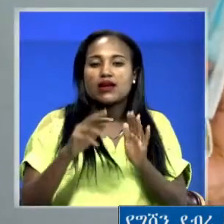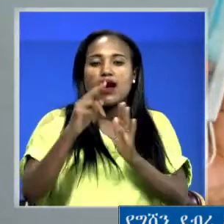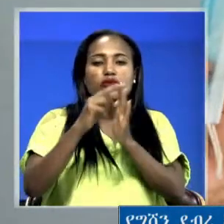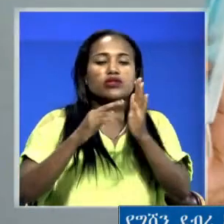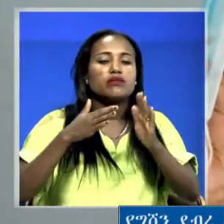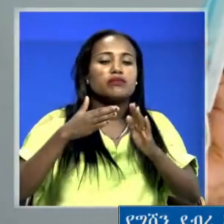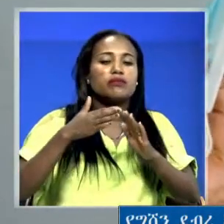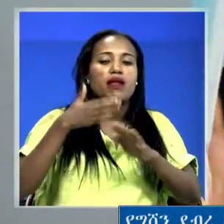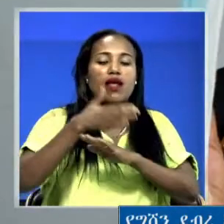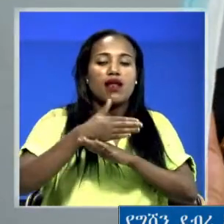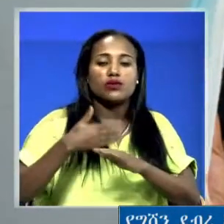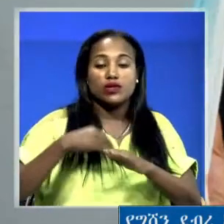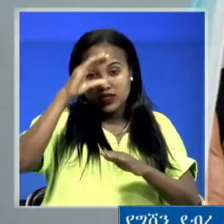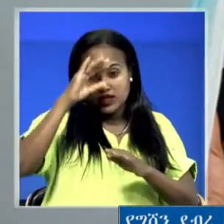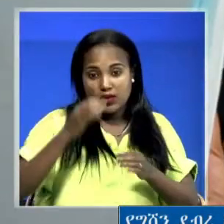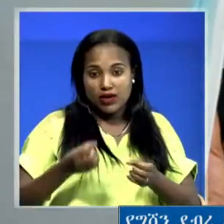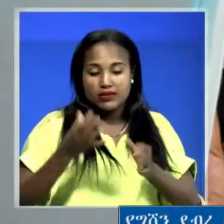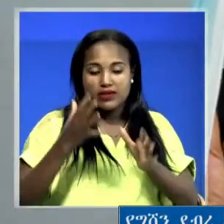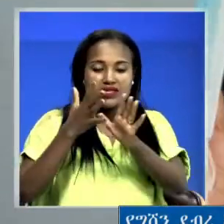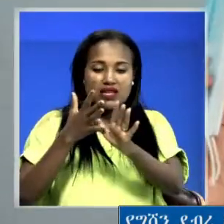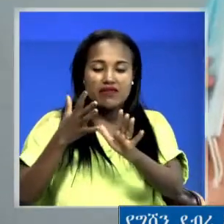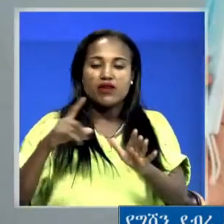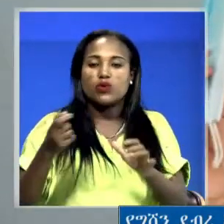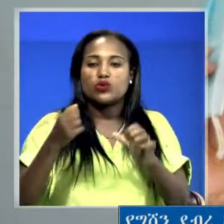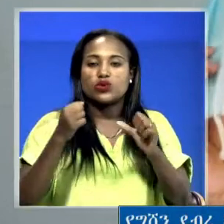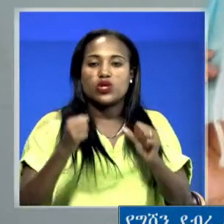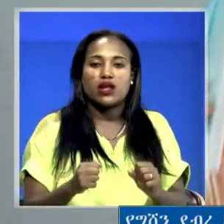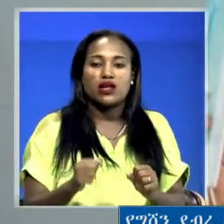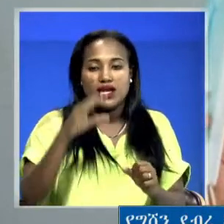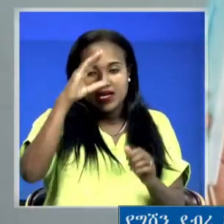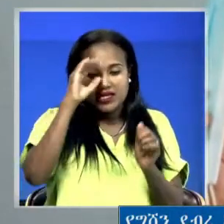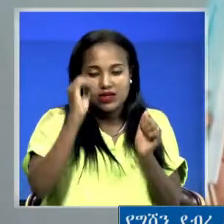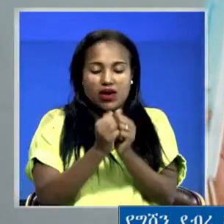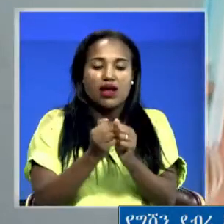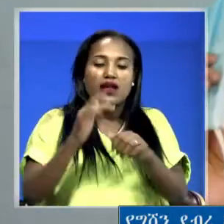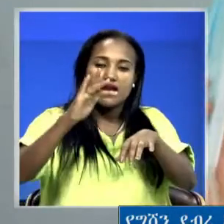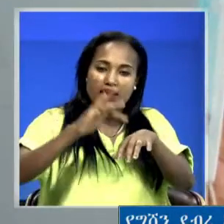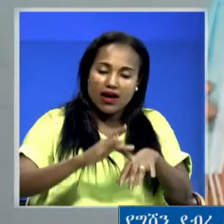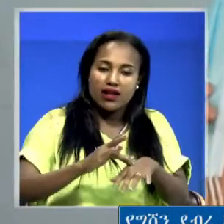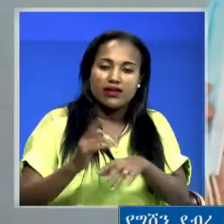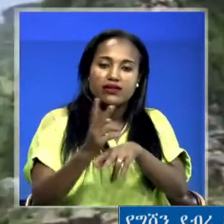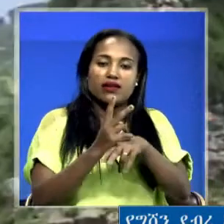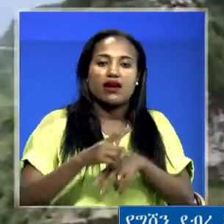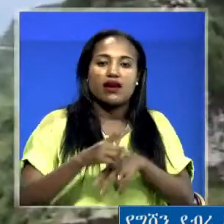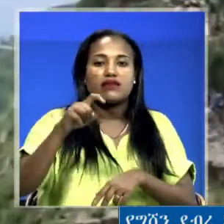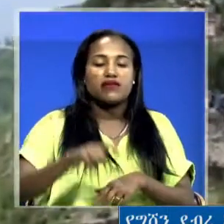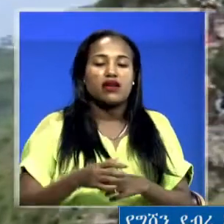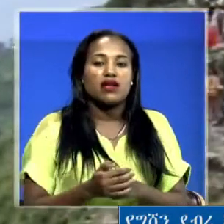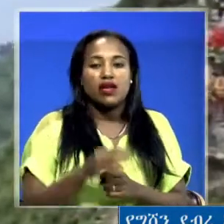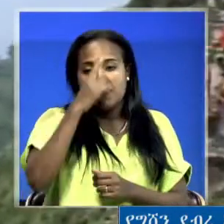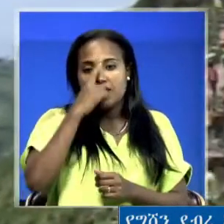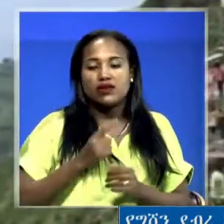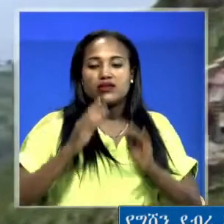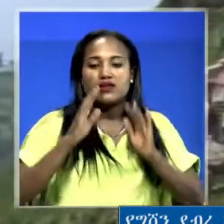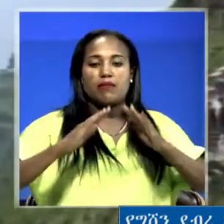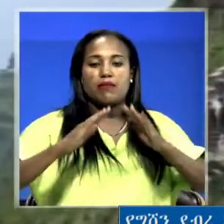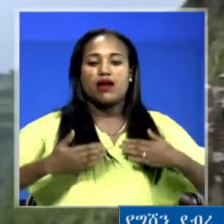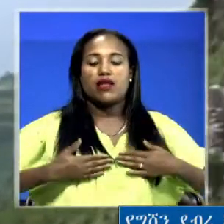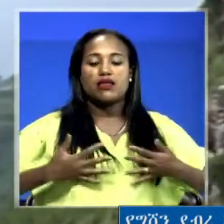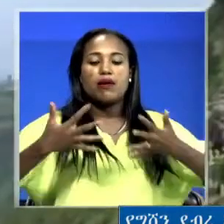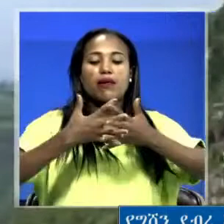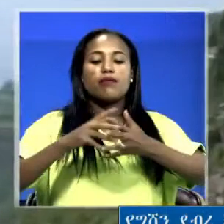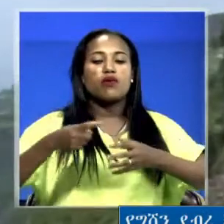ያለችው ሰው ከበዛ ተሰልፈን ሊሆን ይችላል። ከሰው ጋር እንነካካለን፣ ጥንቃቄ ያስፈልጋል። ምዕመናኑ ለጸጥታ አካላት ተባባሪ